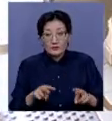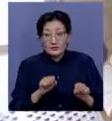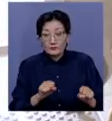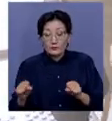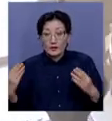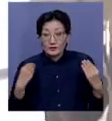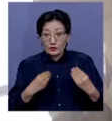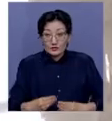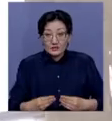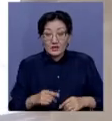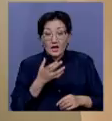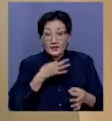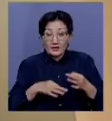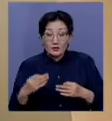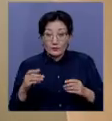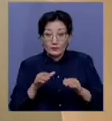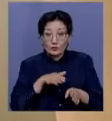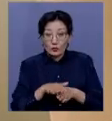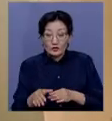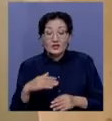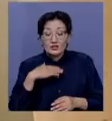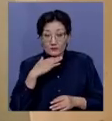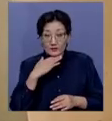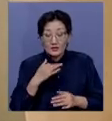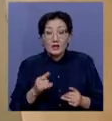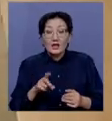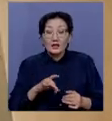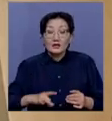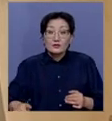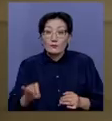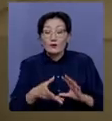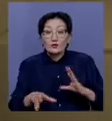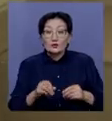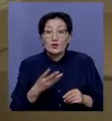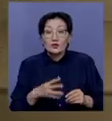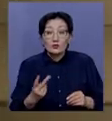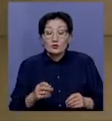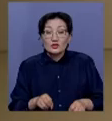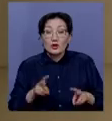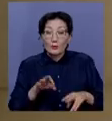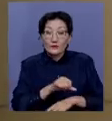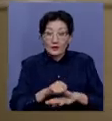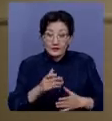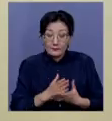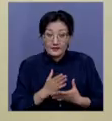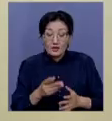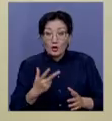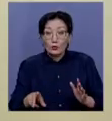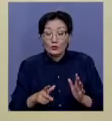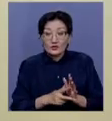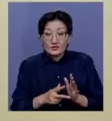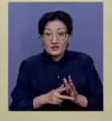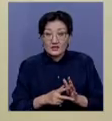қорғаныш киімдері мен дәрілік заттары толығымен жеткілікті. Қазір Алатау ауданында барлығы 43 қауіпті ошақ бар, оның